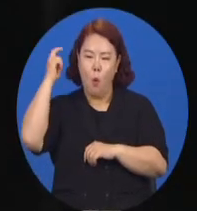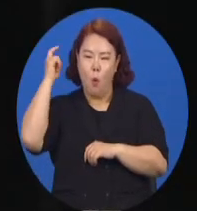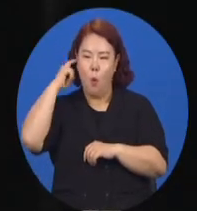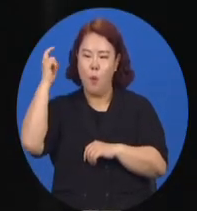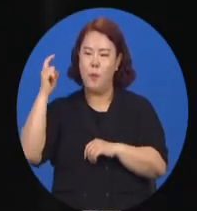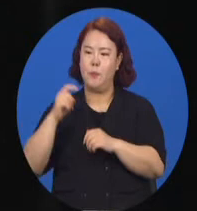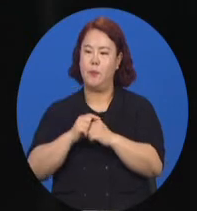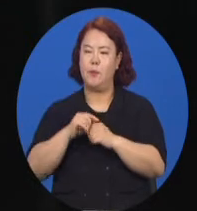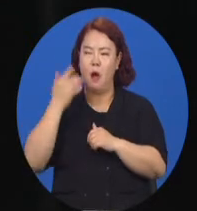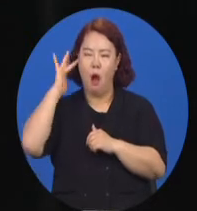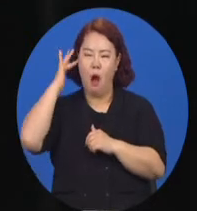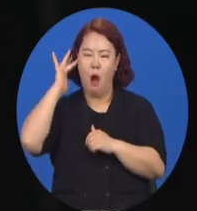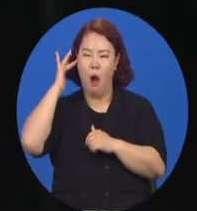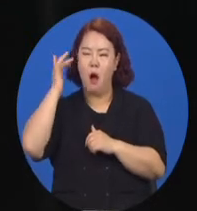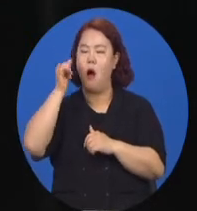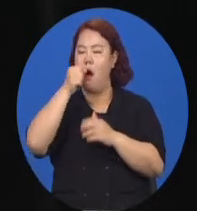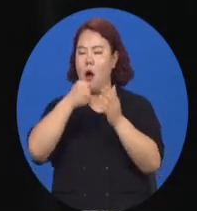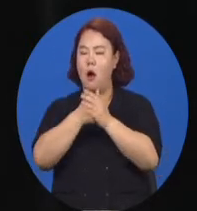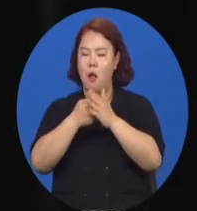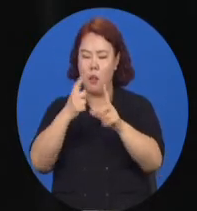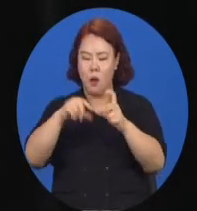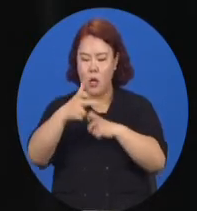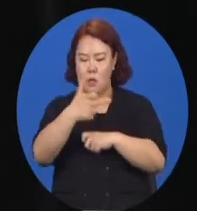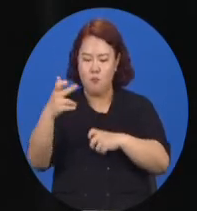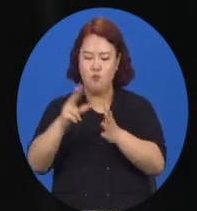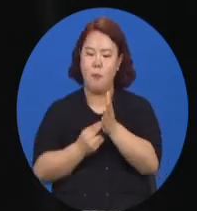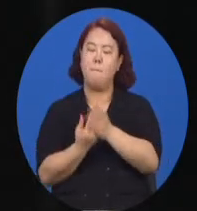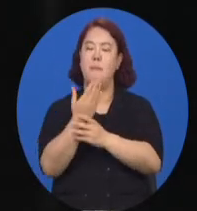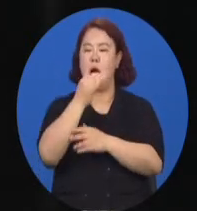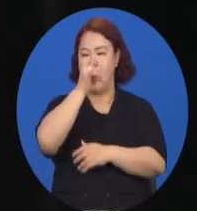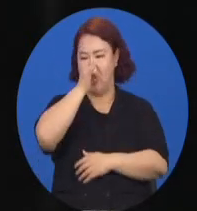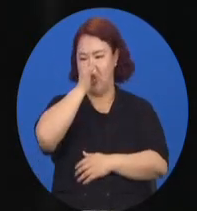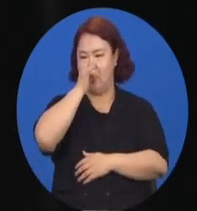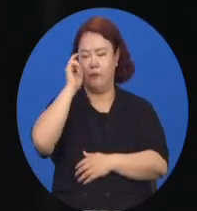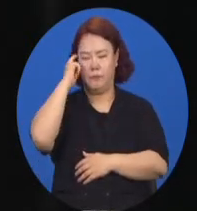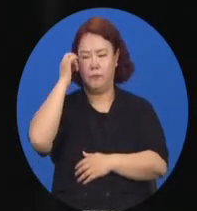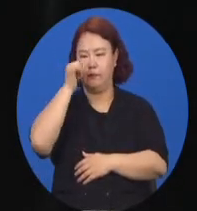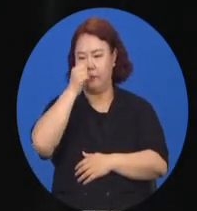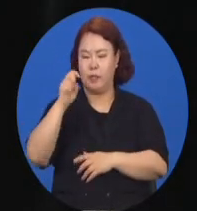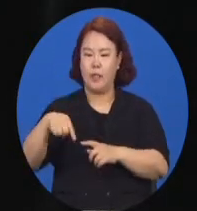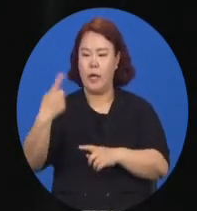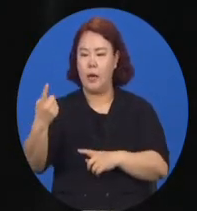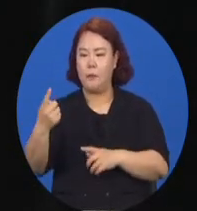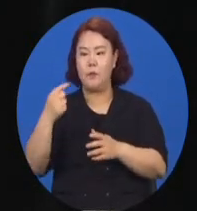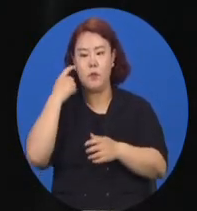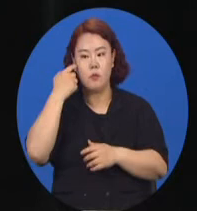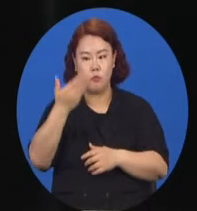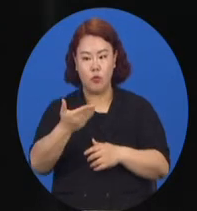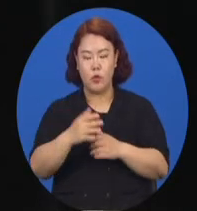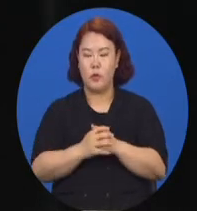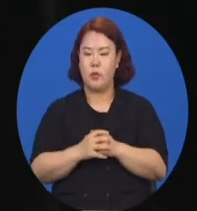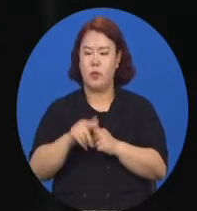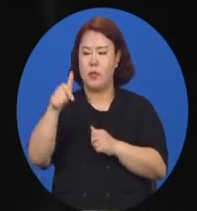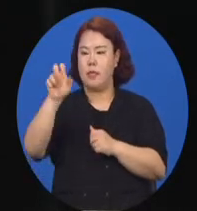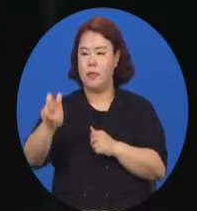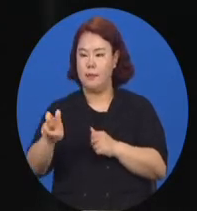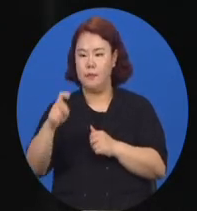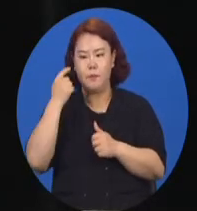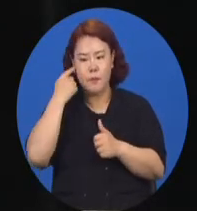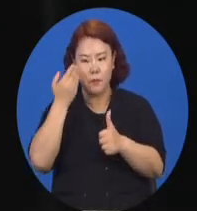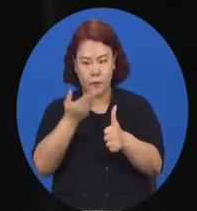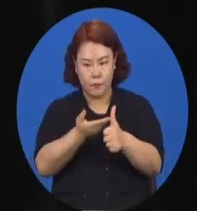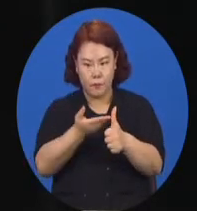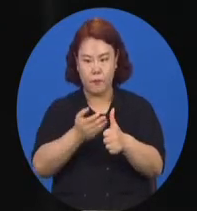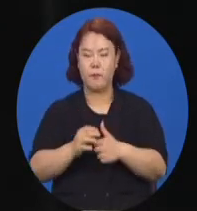공해로 인해서 더 큰 문제가 발생될 수 있을 것이라고 저는 생각하고 또 다음 질문 김광재 의원께 드리겠습니다.